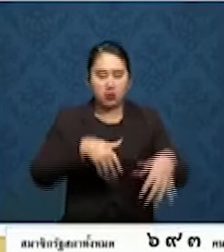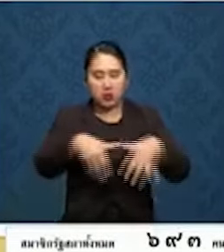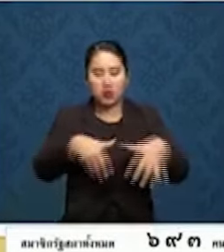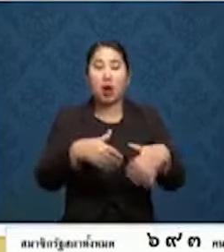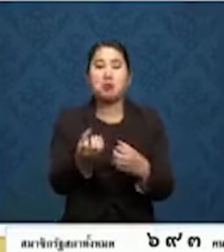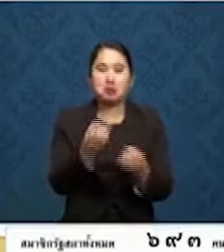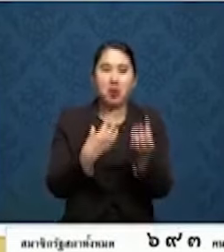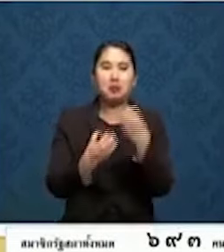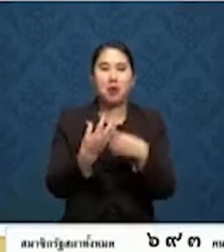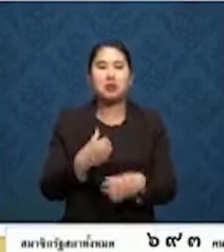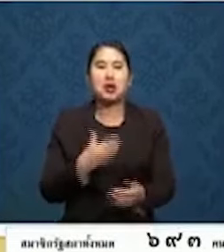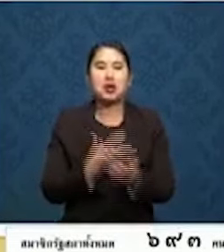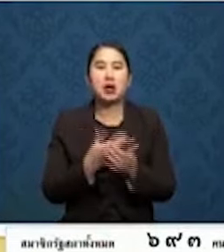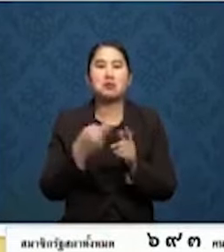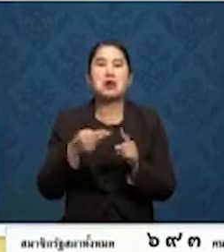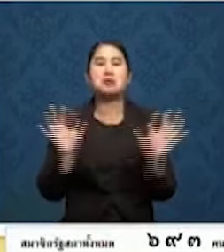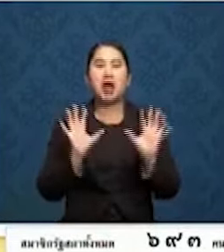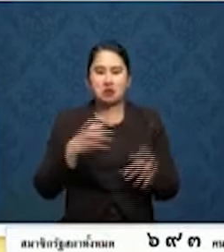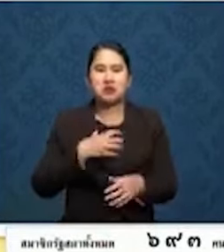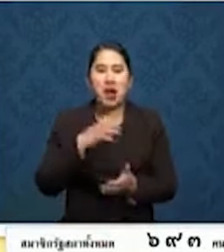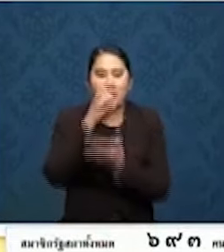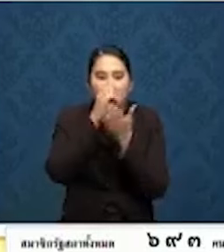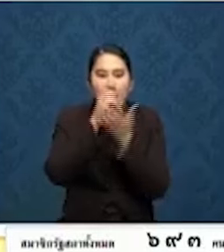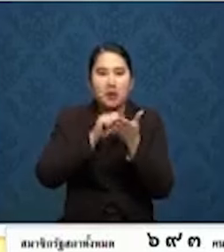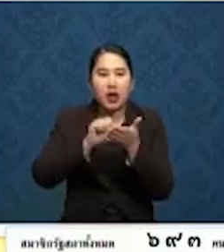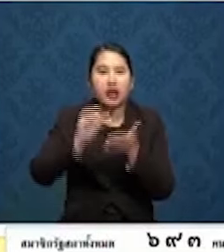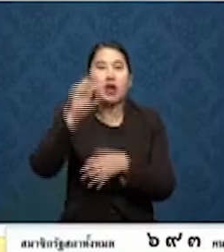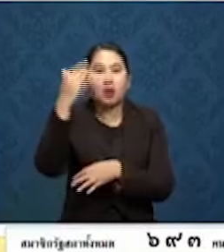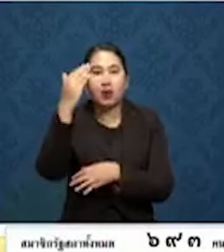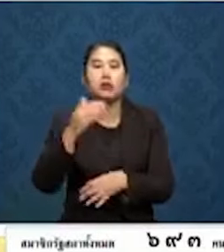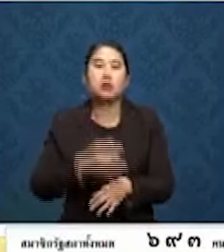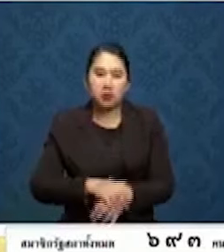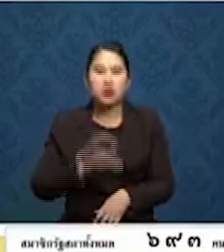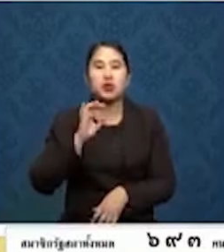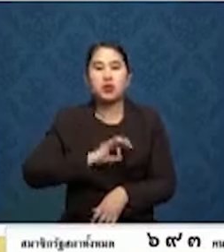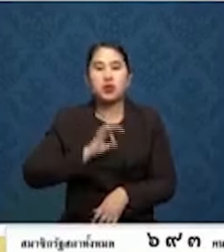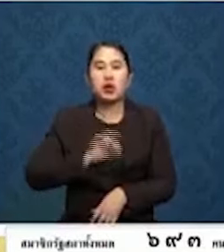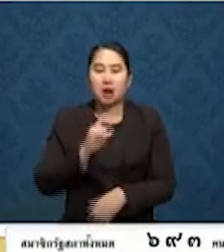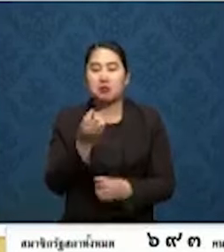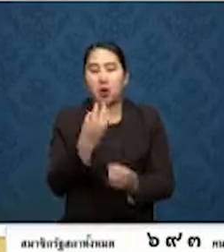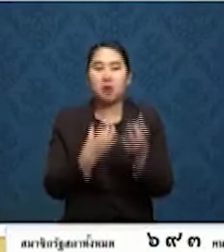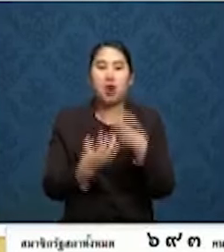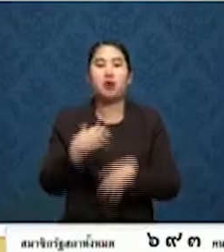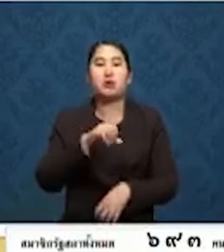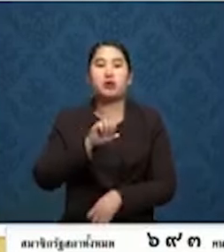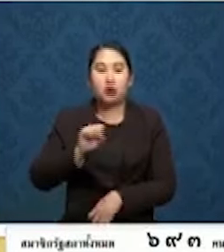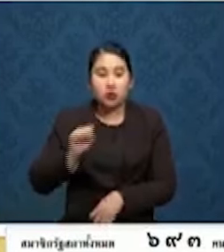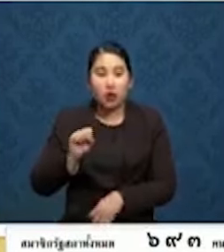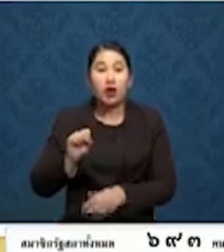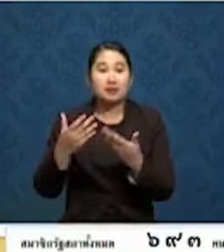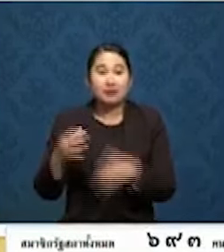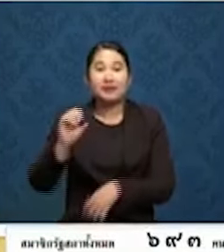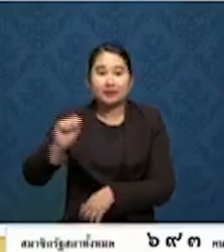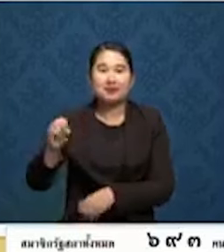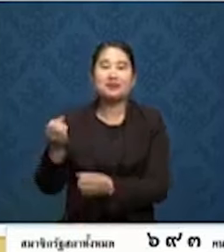ได้ครับใช่ครับประเด็นที่2เนี่ยน่าเสียดายว่าน่าเหลือเชื่อแล้วกันว่าคนที่ทำได้ดีกว่านายกนายน้อยจนผมแป